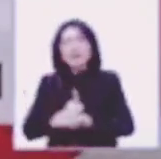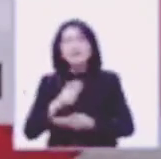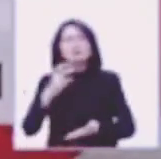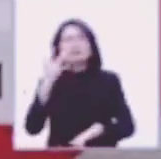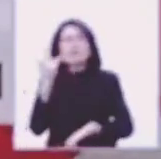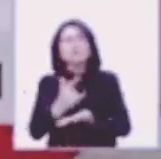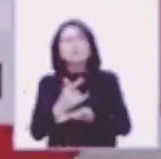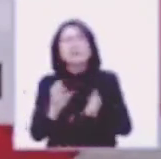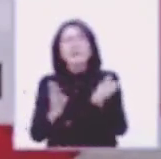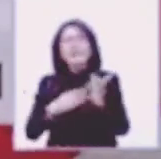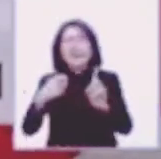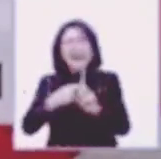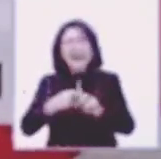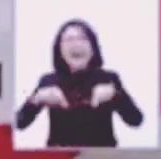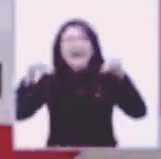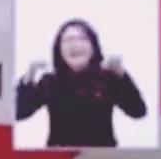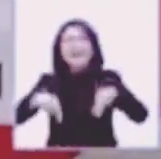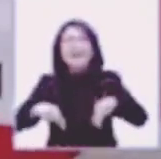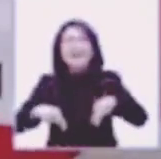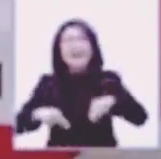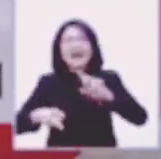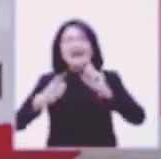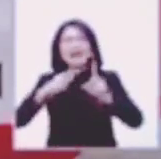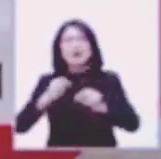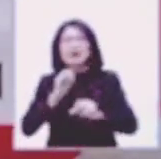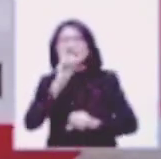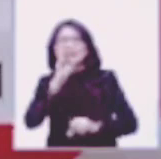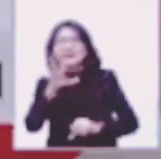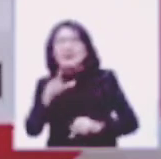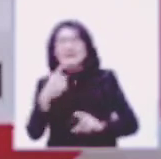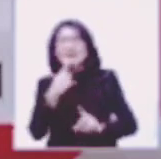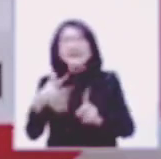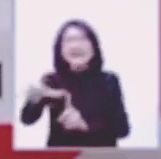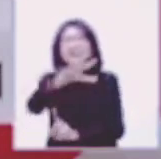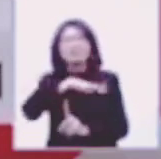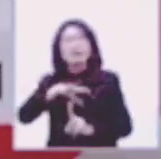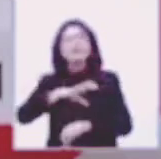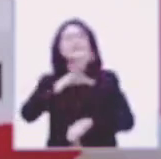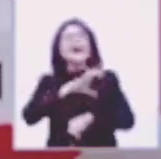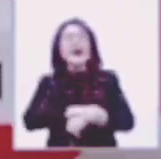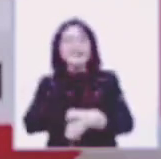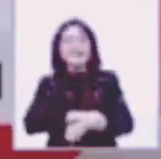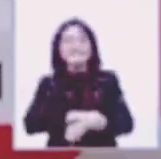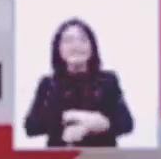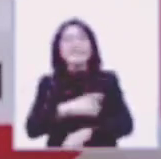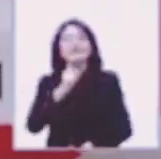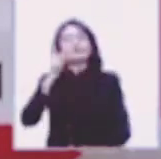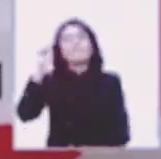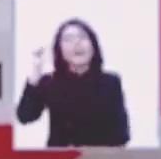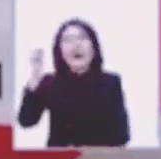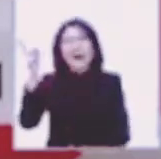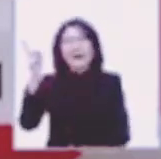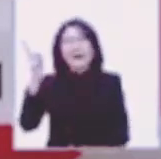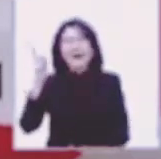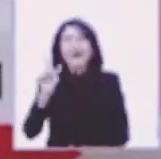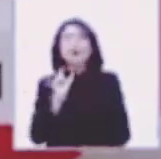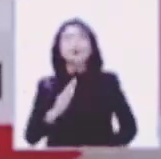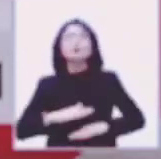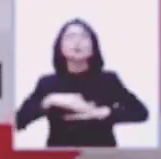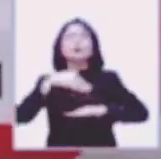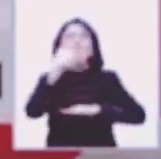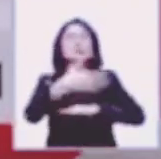MK. Sekarang ini kalau orang bicara lingkungan ditangkap. Nah, itu berbahaya bagi